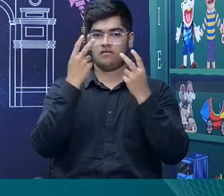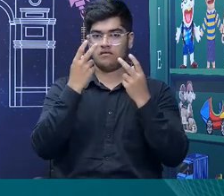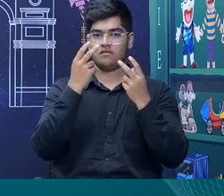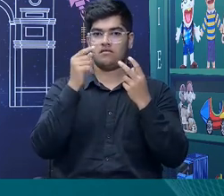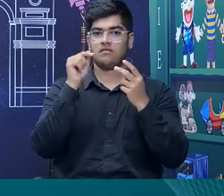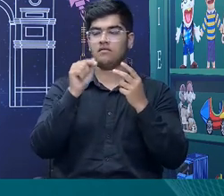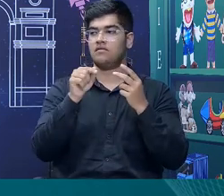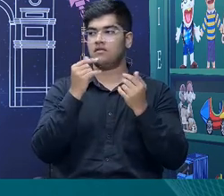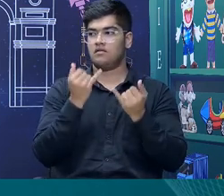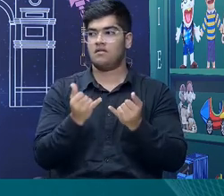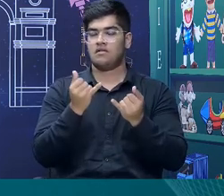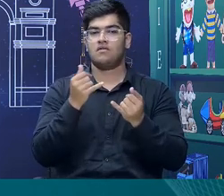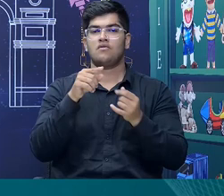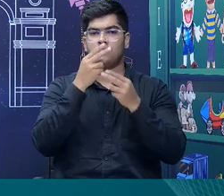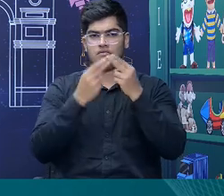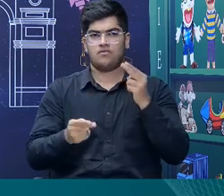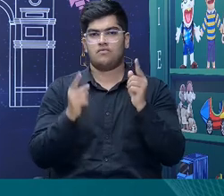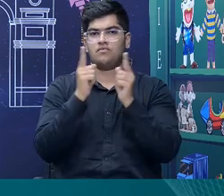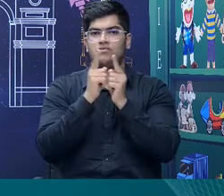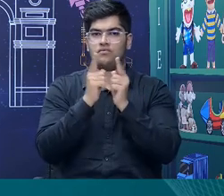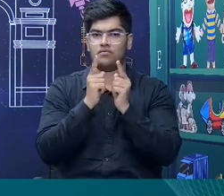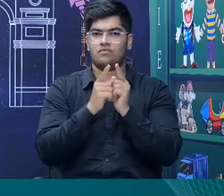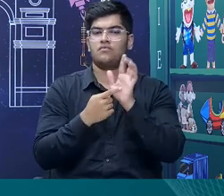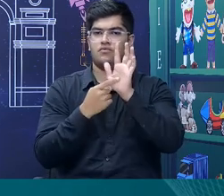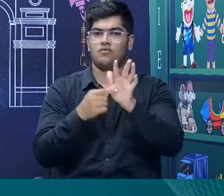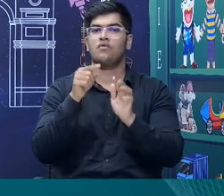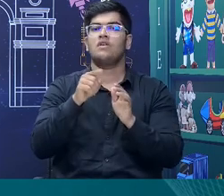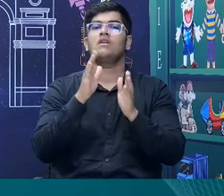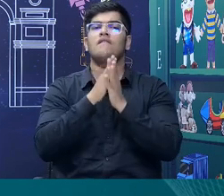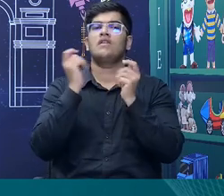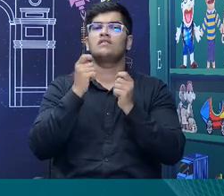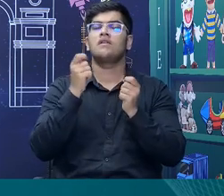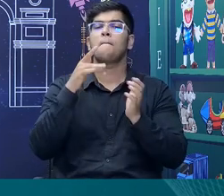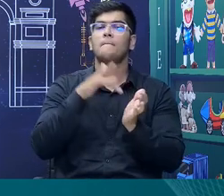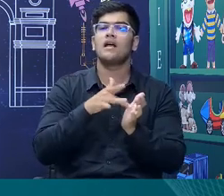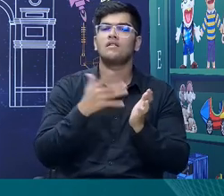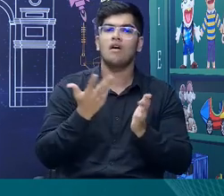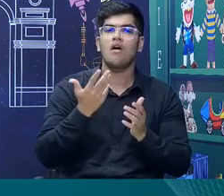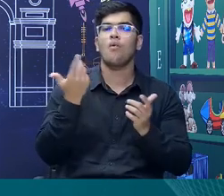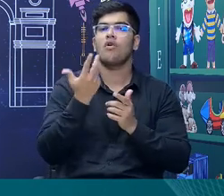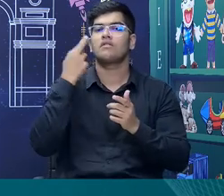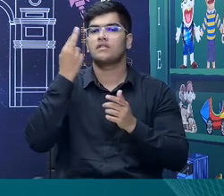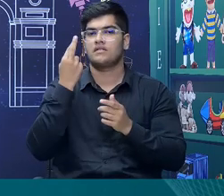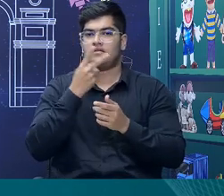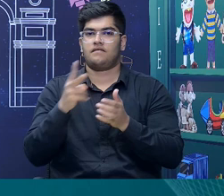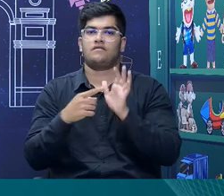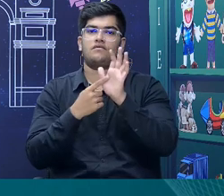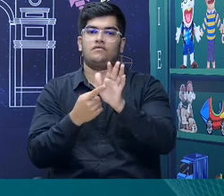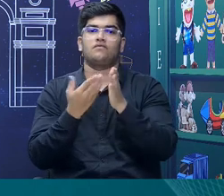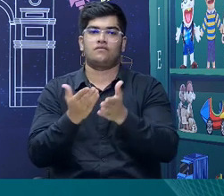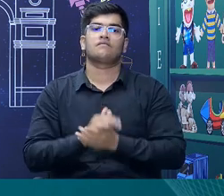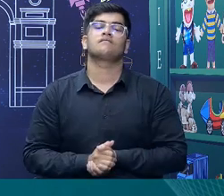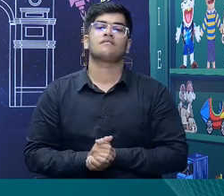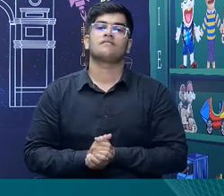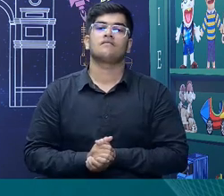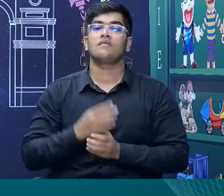मैं आपको थोड़ा-थोड़ा बताऊंगी की यह गणेश चतुर्थी कहां मने जाति है और क्यों मने जाति है तो गणेश